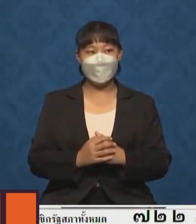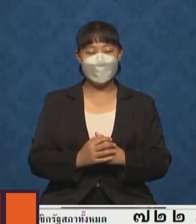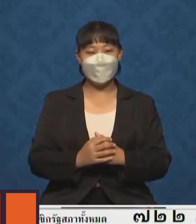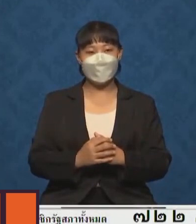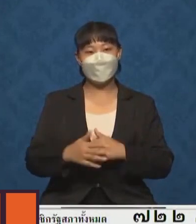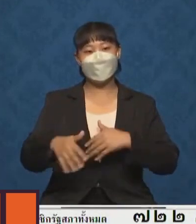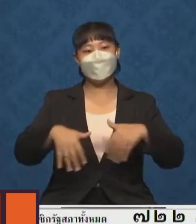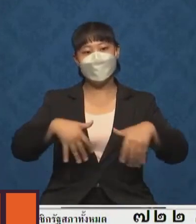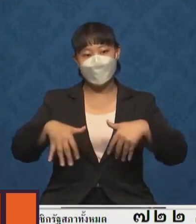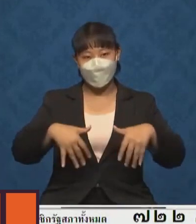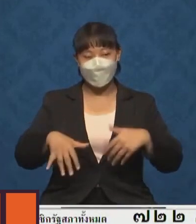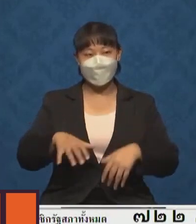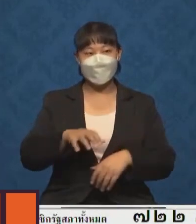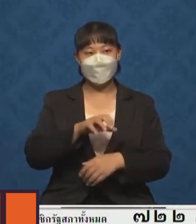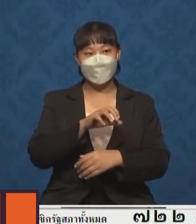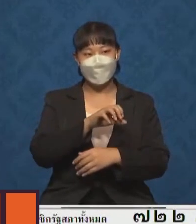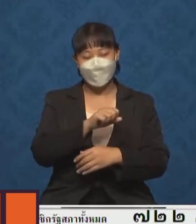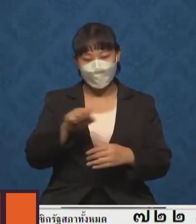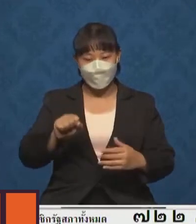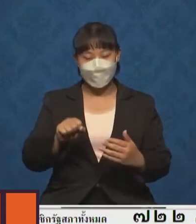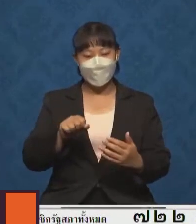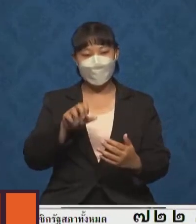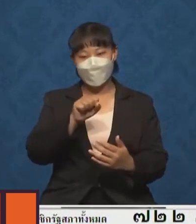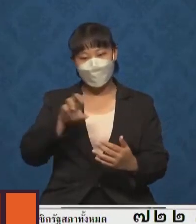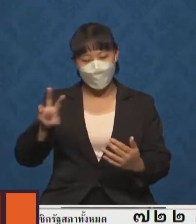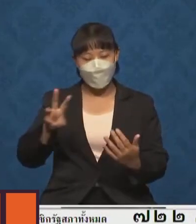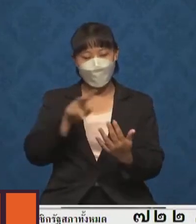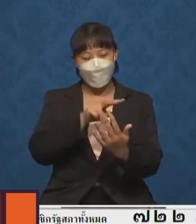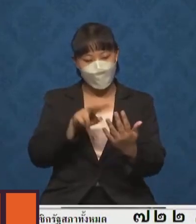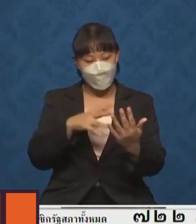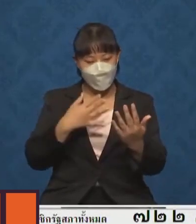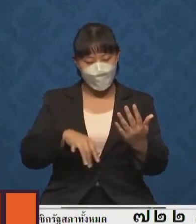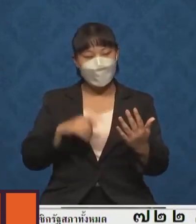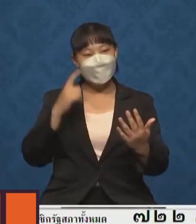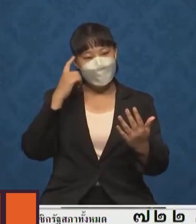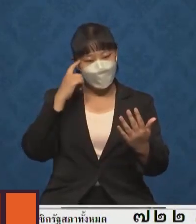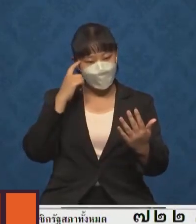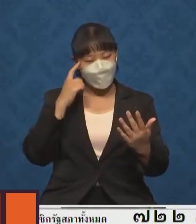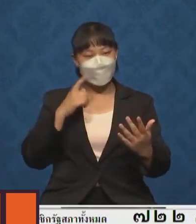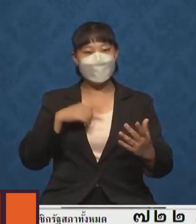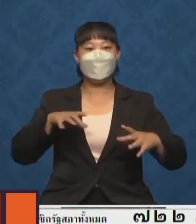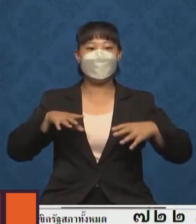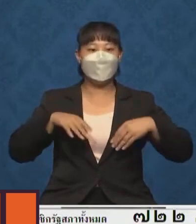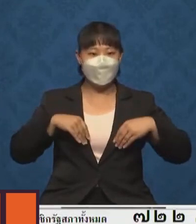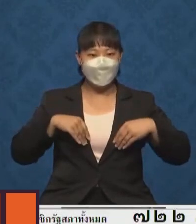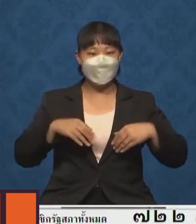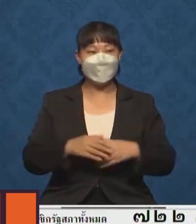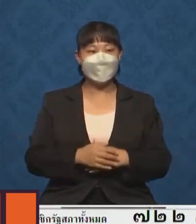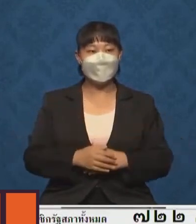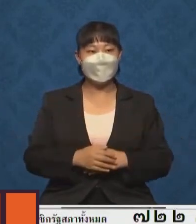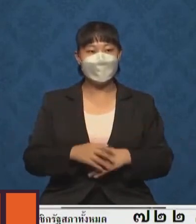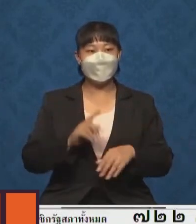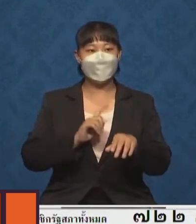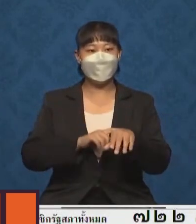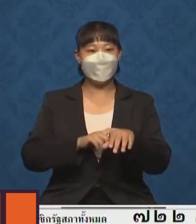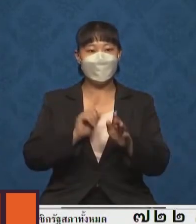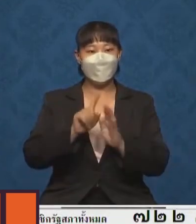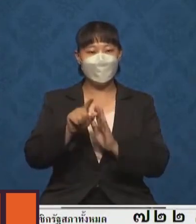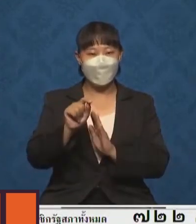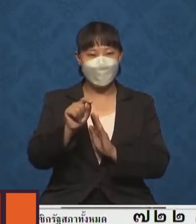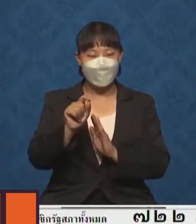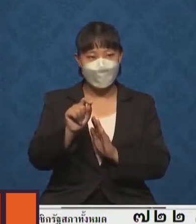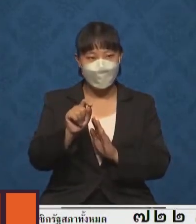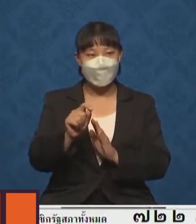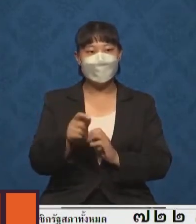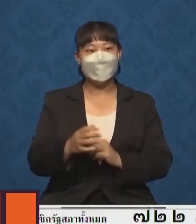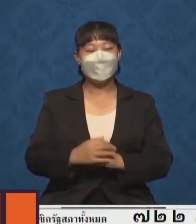ตลอดจนเพื่อนสมาชิกได้อ่านแล้วตระหนักและเห็นด้วยกเราผมขออย่าใช้ 20 วินาทีสุท้ายครั ทประท